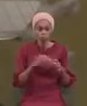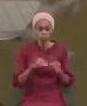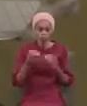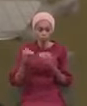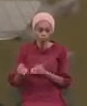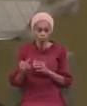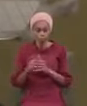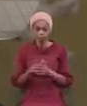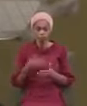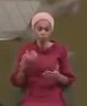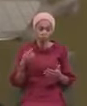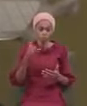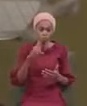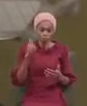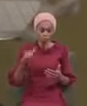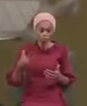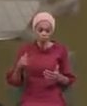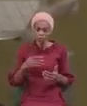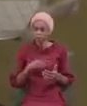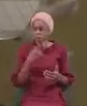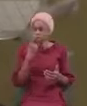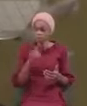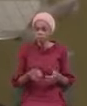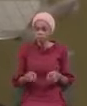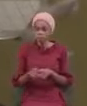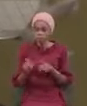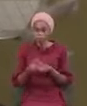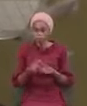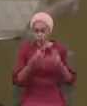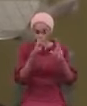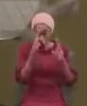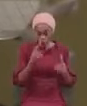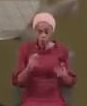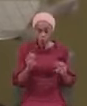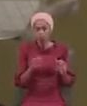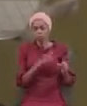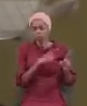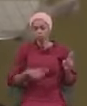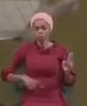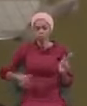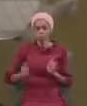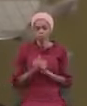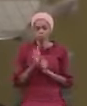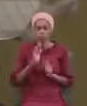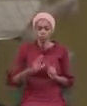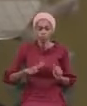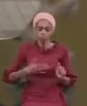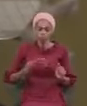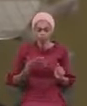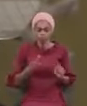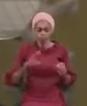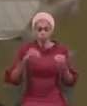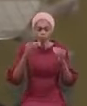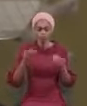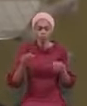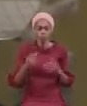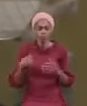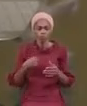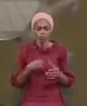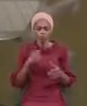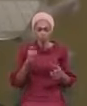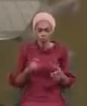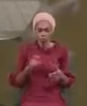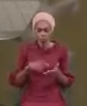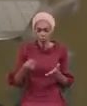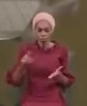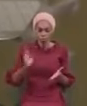honorer Dieu avec nos dons en tant que des croyants de Nouveau Testament et offr en plus de ça